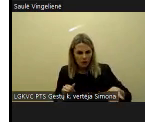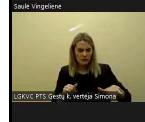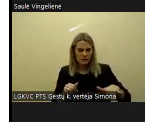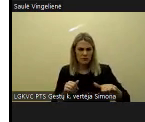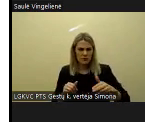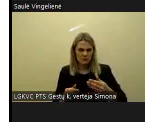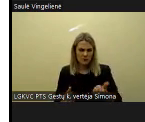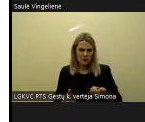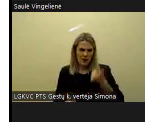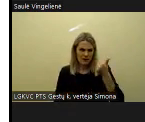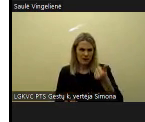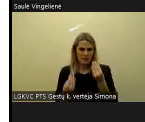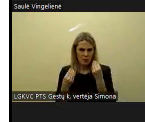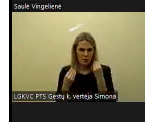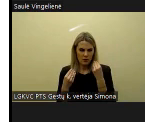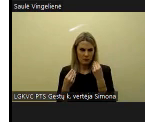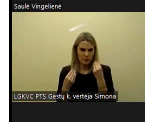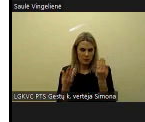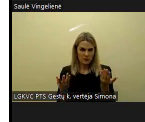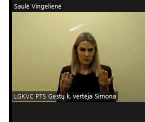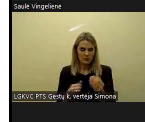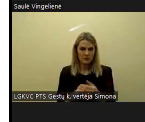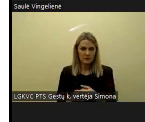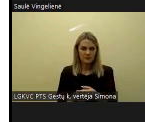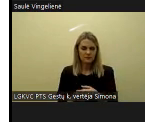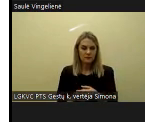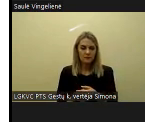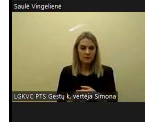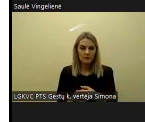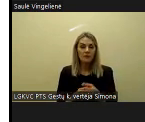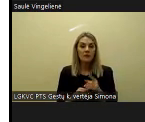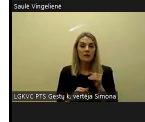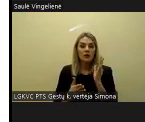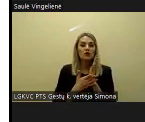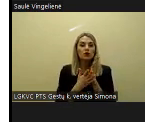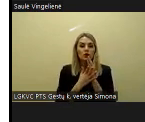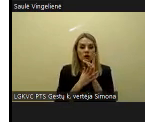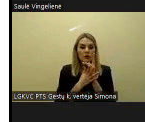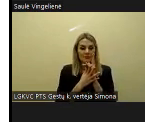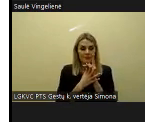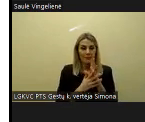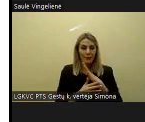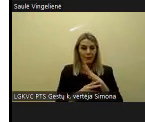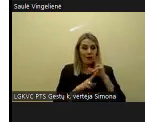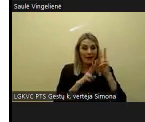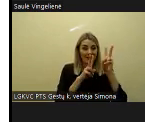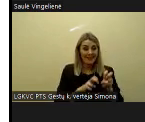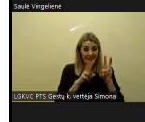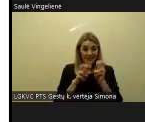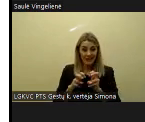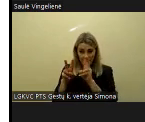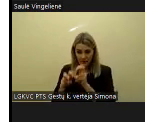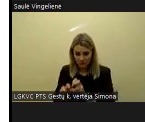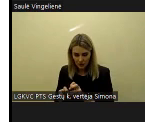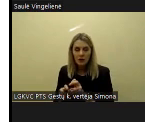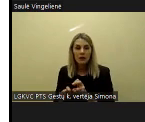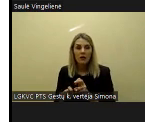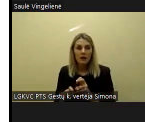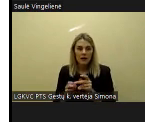čia yra labai aukšto lygio pareiškimai, kuriuos patikė kai kurie tyrėjai, kurie atliko tyrimą. Ir jūs